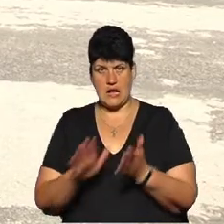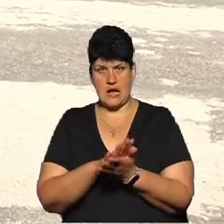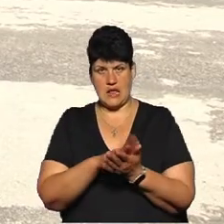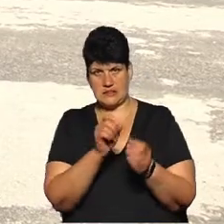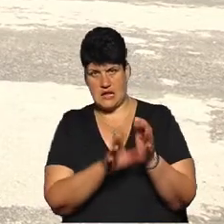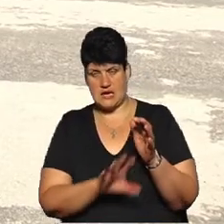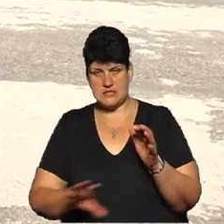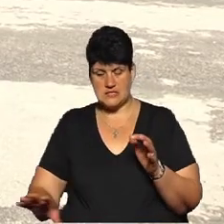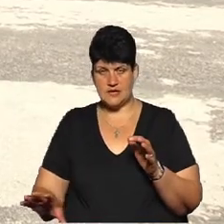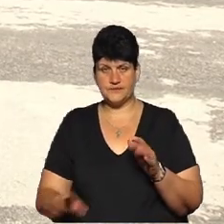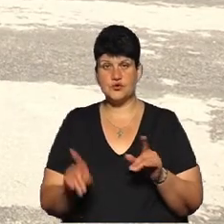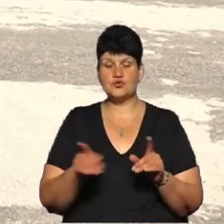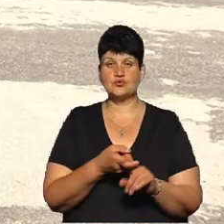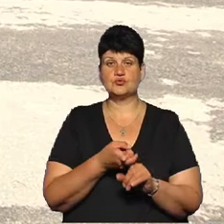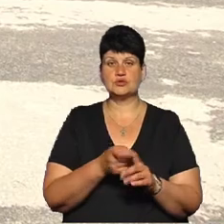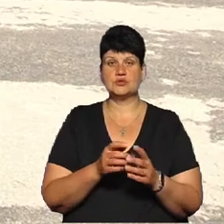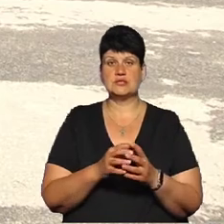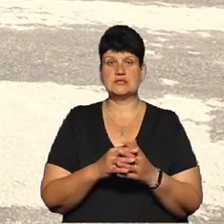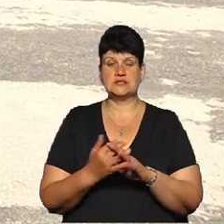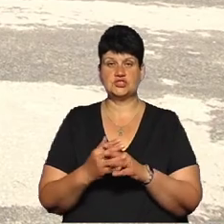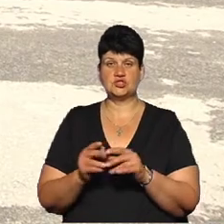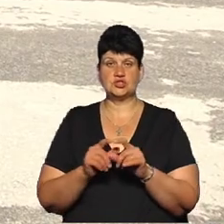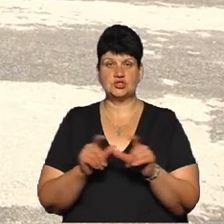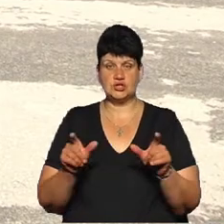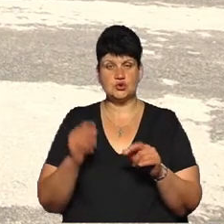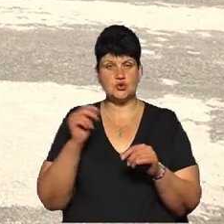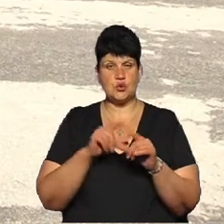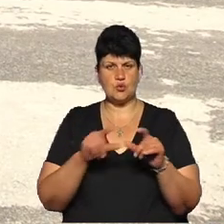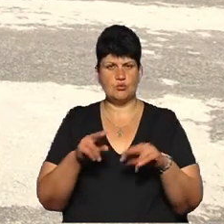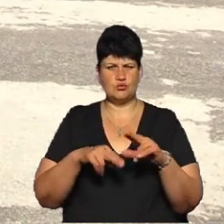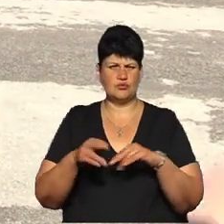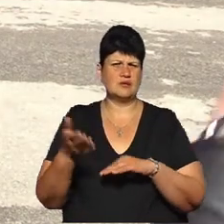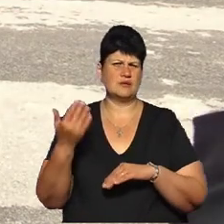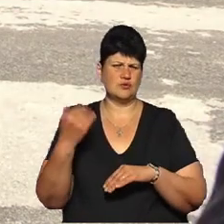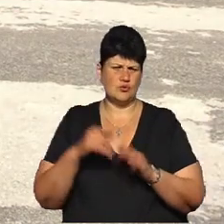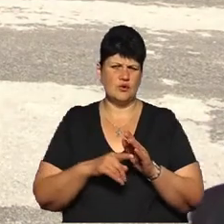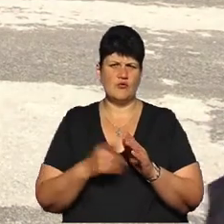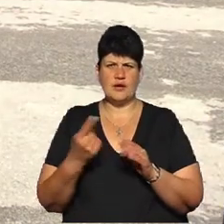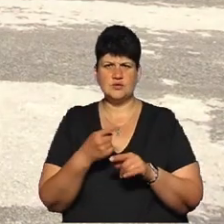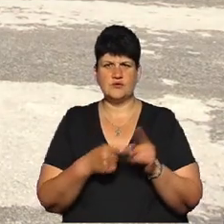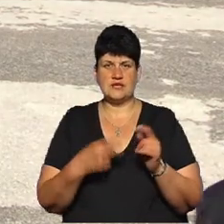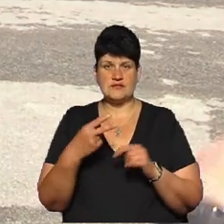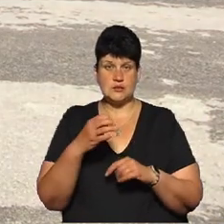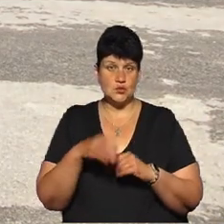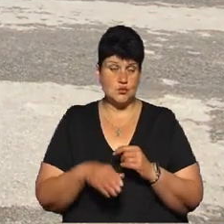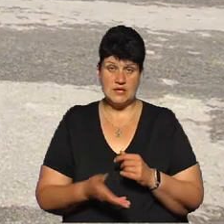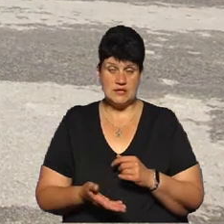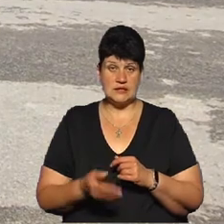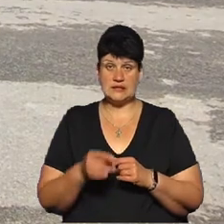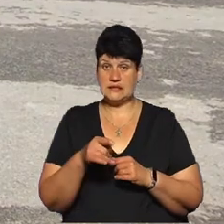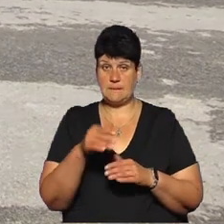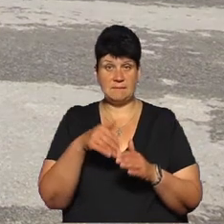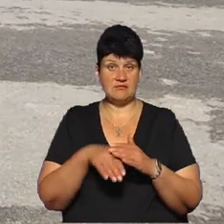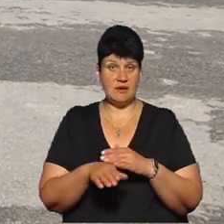по окремих закладах, оскільки школи збудовані давно, умовно, в першій половині ХХ століття, то там підвалів просто